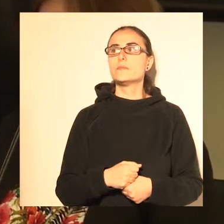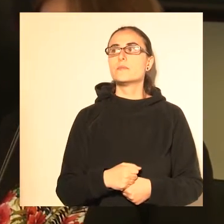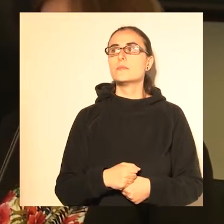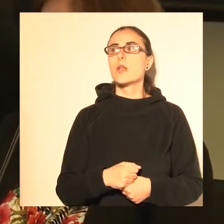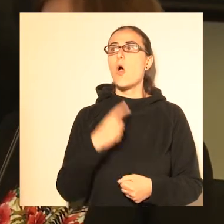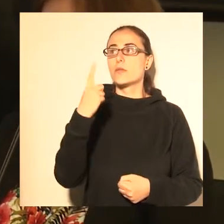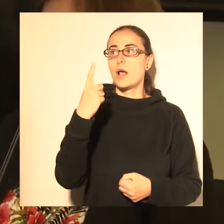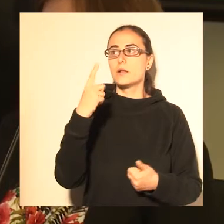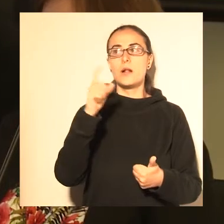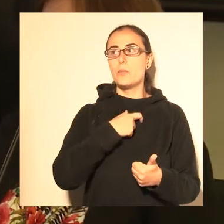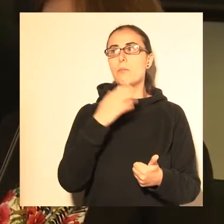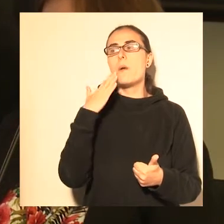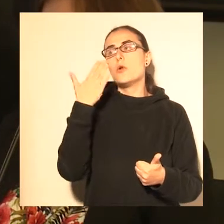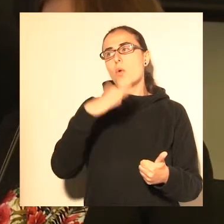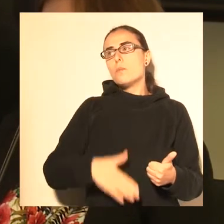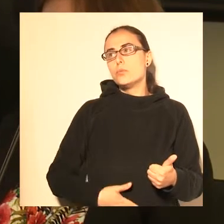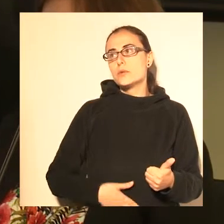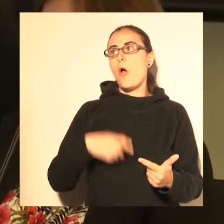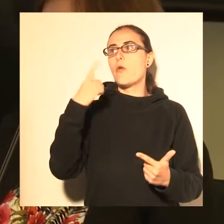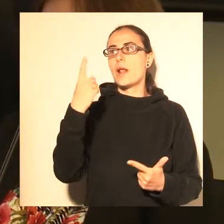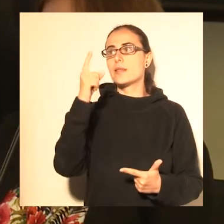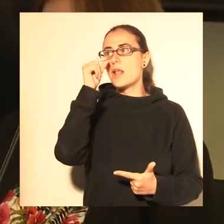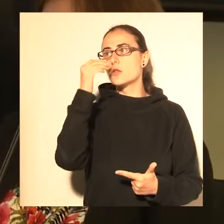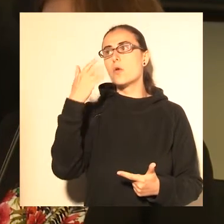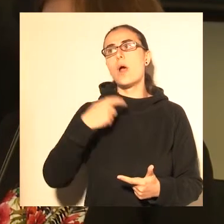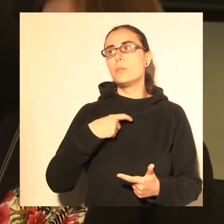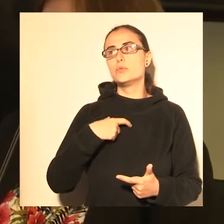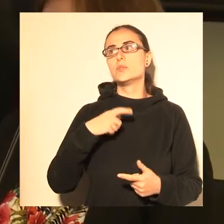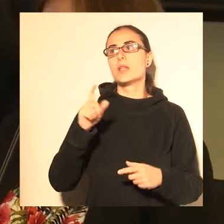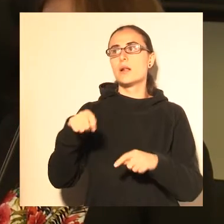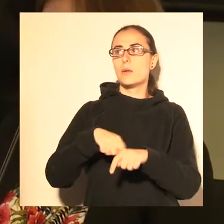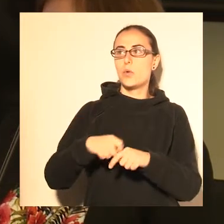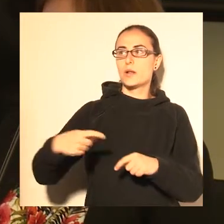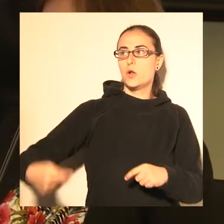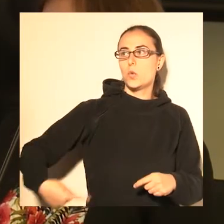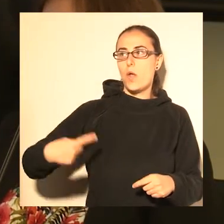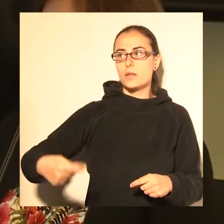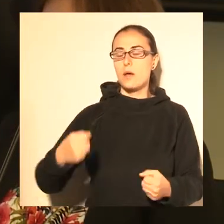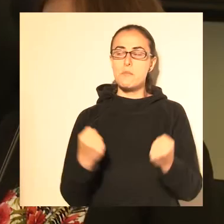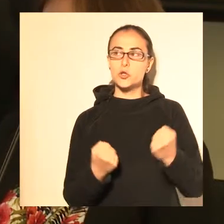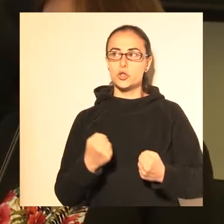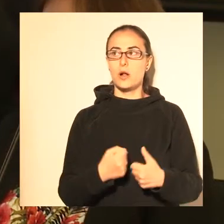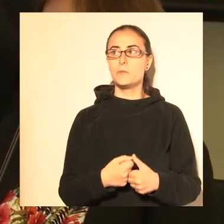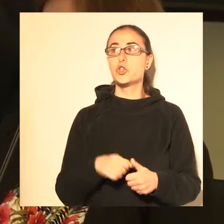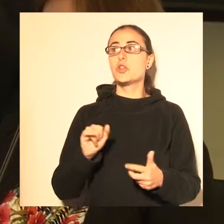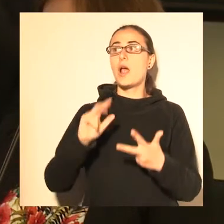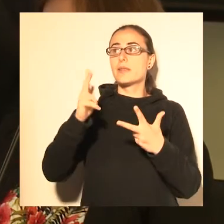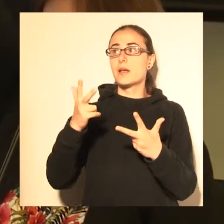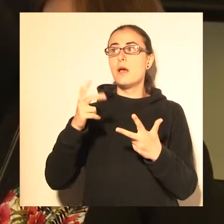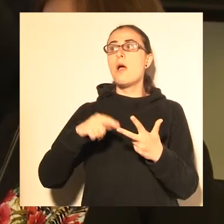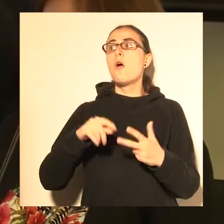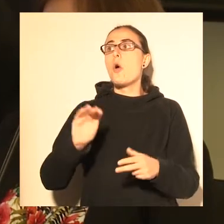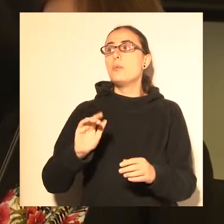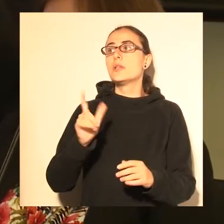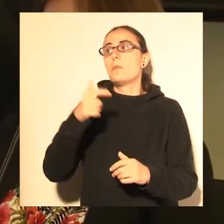ei o dată o durea burta pe mama O dată tata n a reparat roata la mașină și